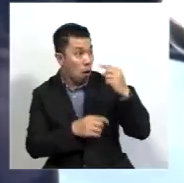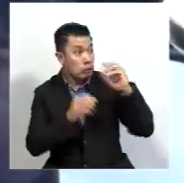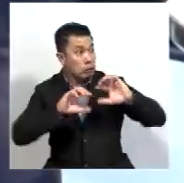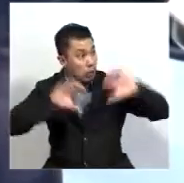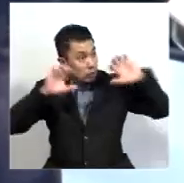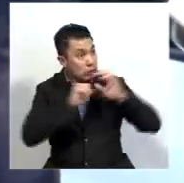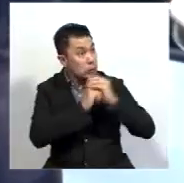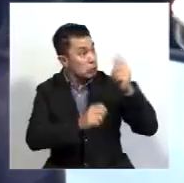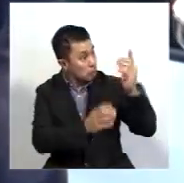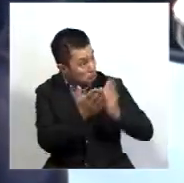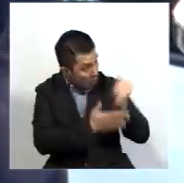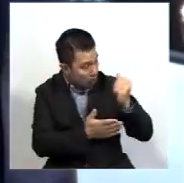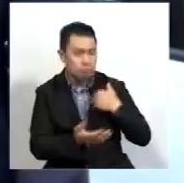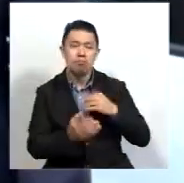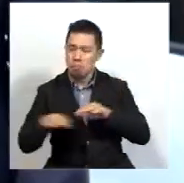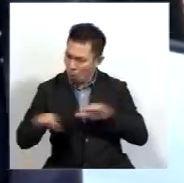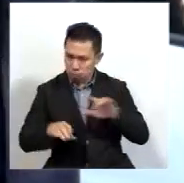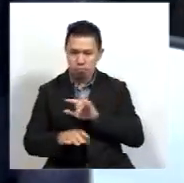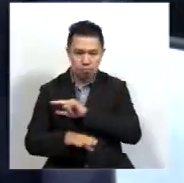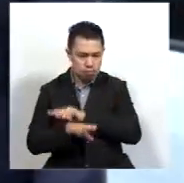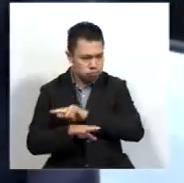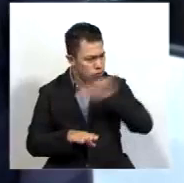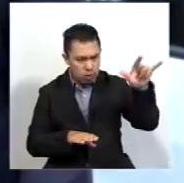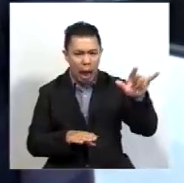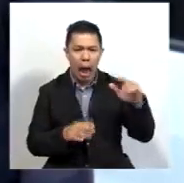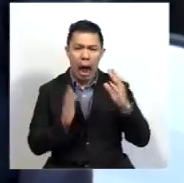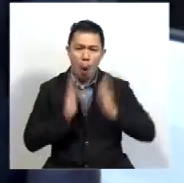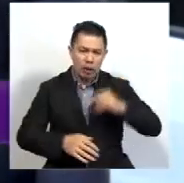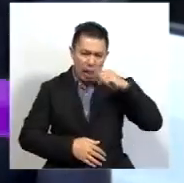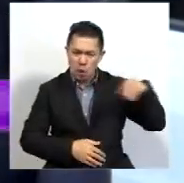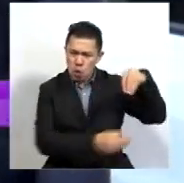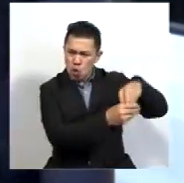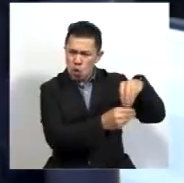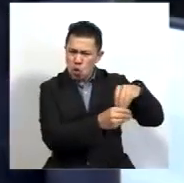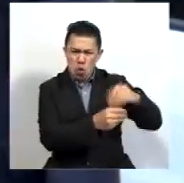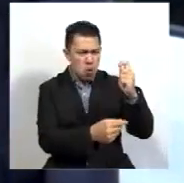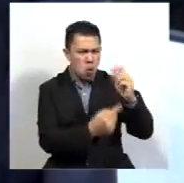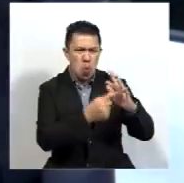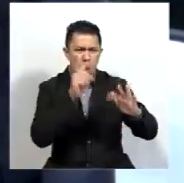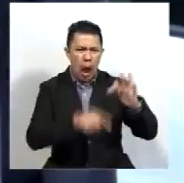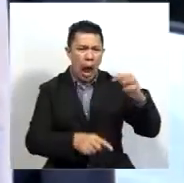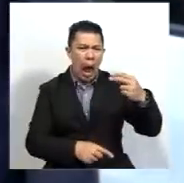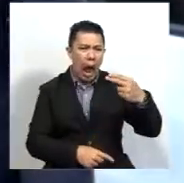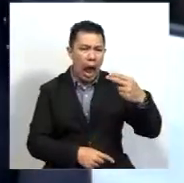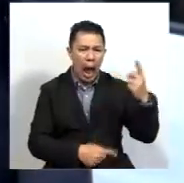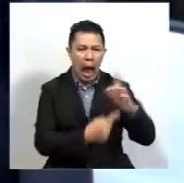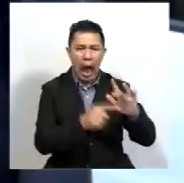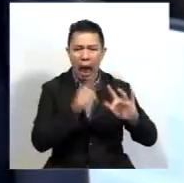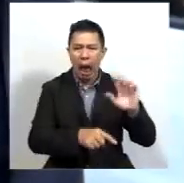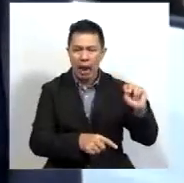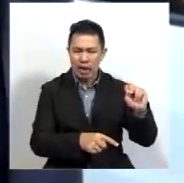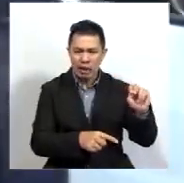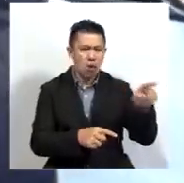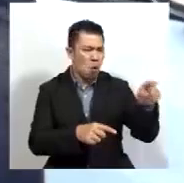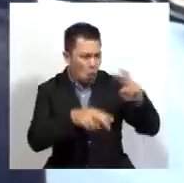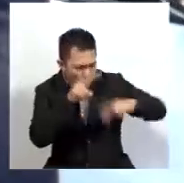จากทางการจีนแล้วก็ยืนยันนะครับว่าคนไทยที่อยู่ในเมืองอู่ฮั่นเนี่ยตอนนี้ยังคงแข็งแรงและได้รับการดูแลจากทางการจีนและสถานทูต